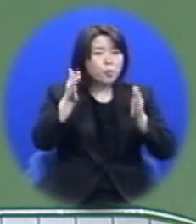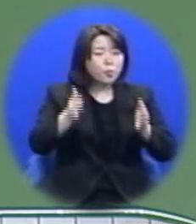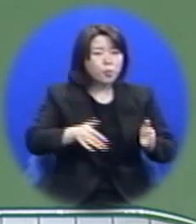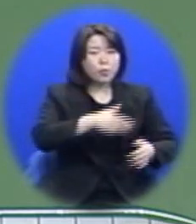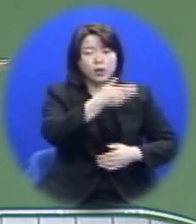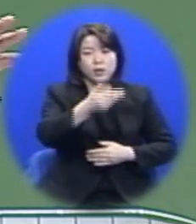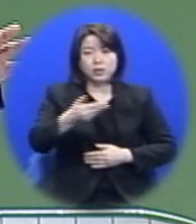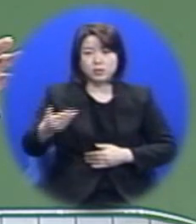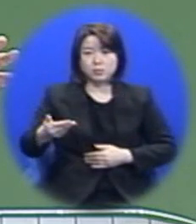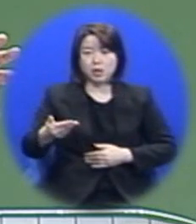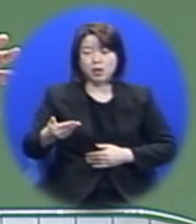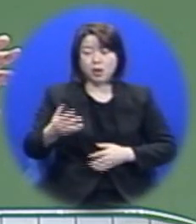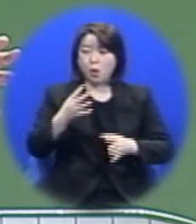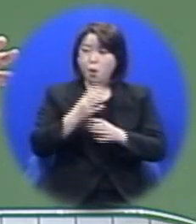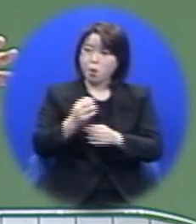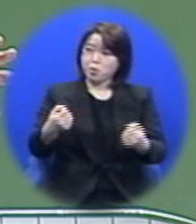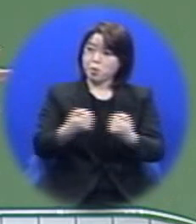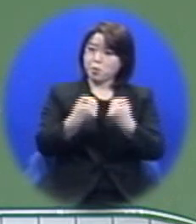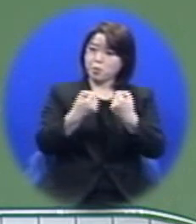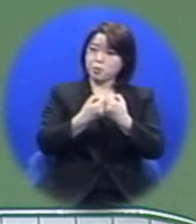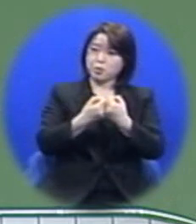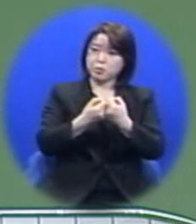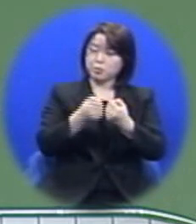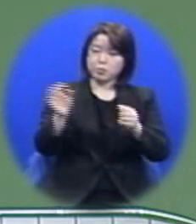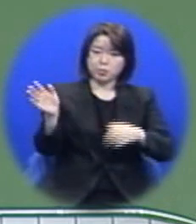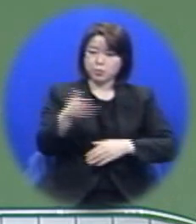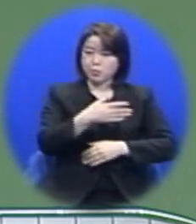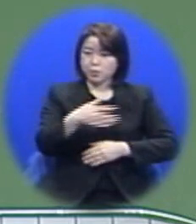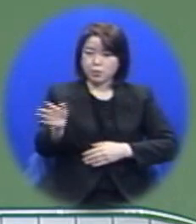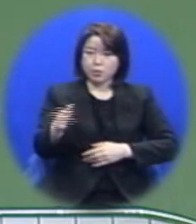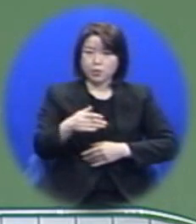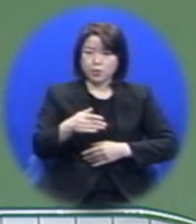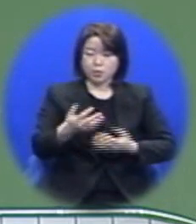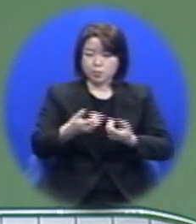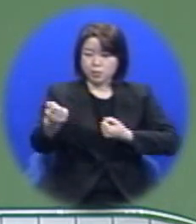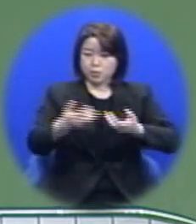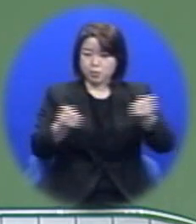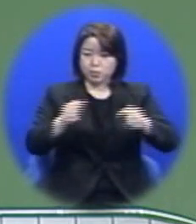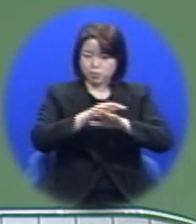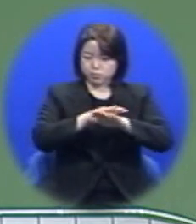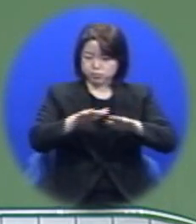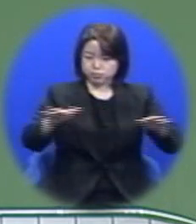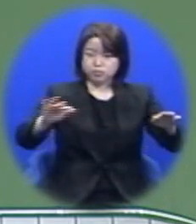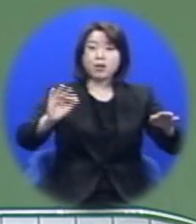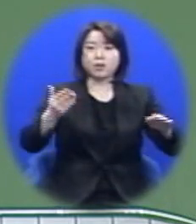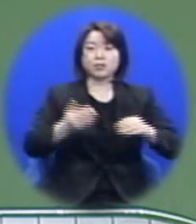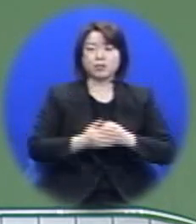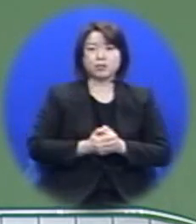언제 싸웠냐는 듯이 교인들의 분란이 다 가라앉아 버리더라.